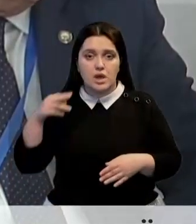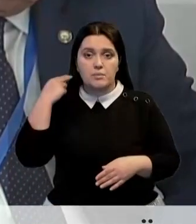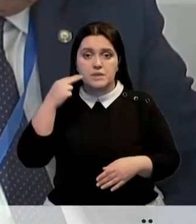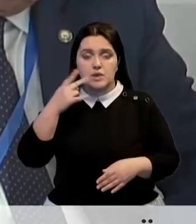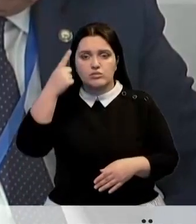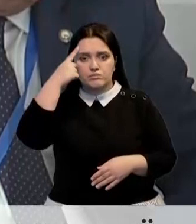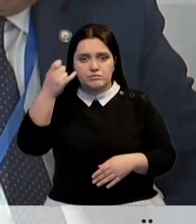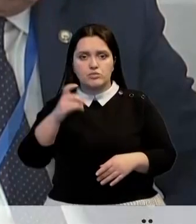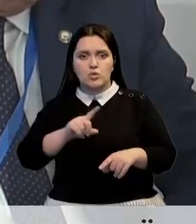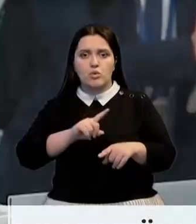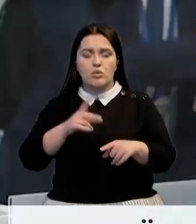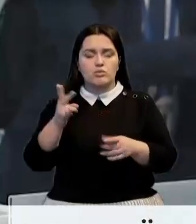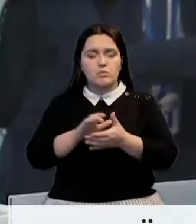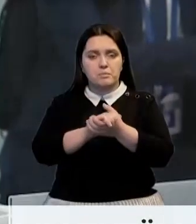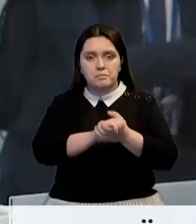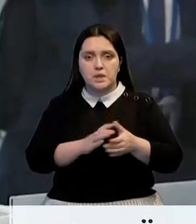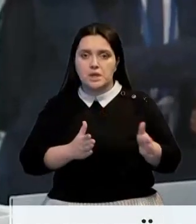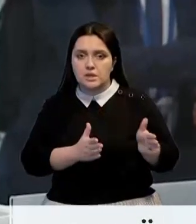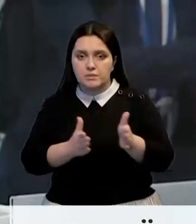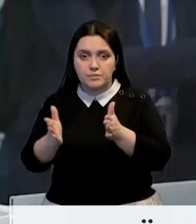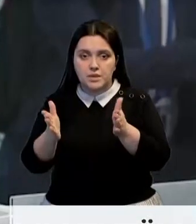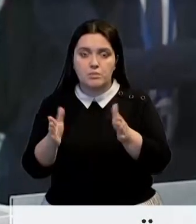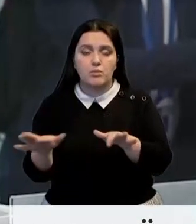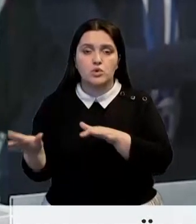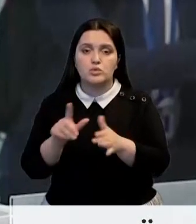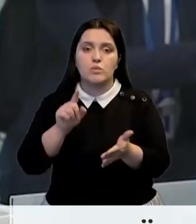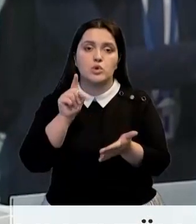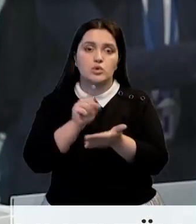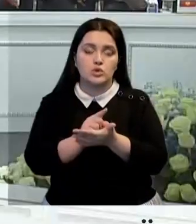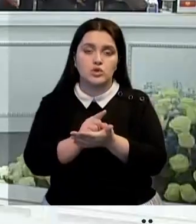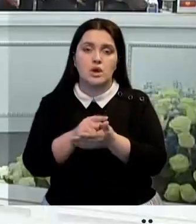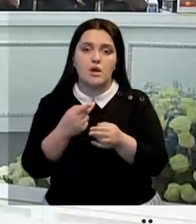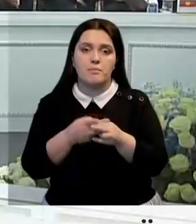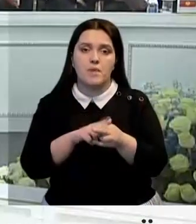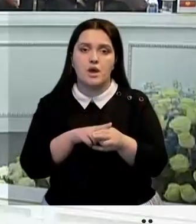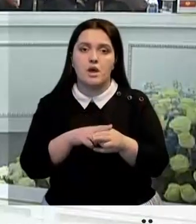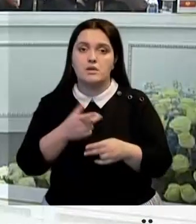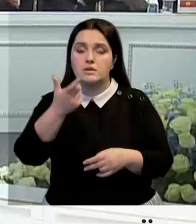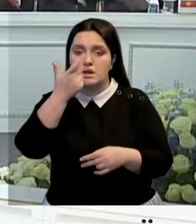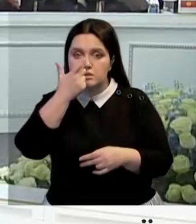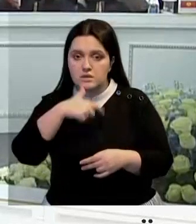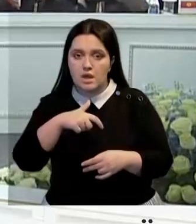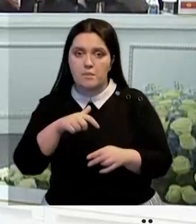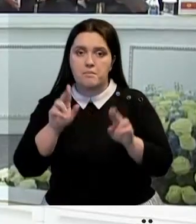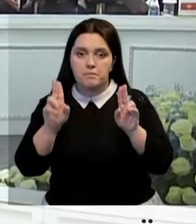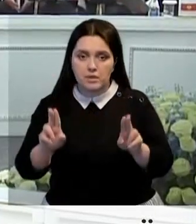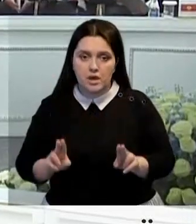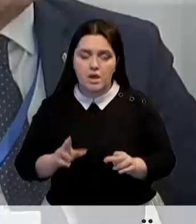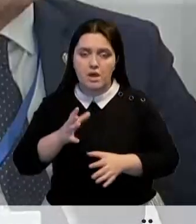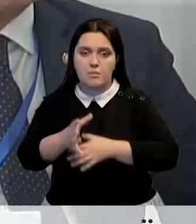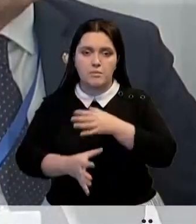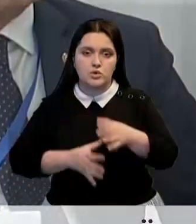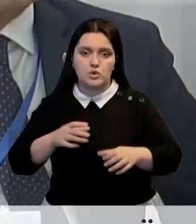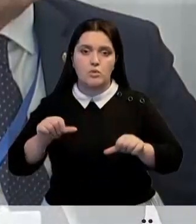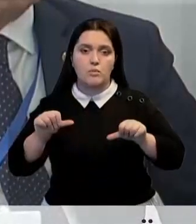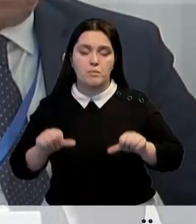региона. Президент призвал решать этот вопрос исключительно мирным путем. Процесс должен проходить в духе неукоснительного соблюдения